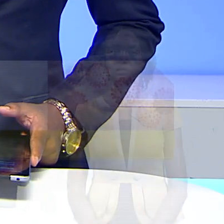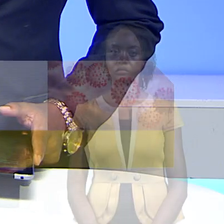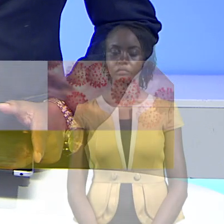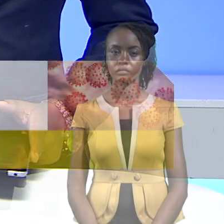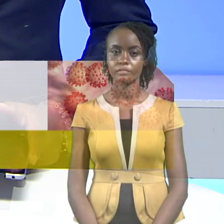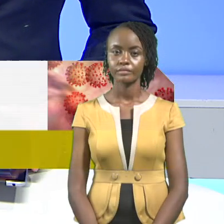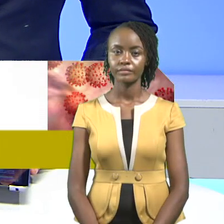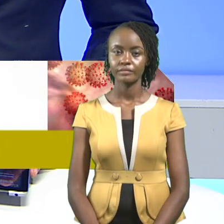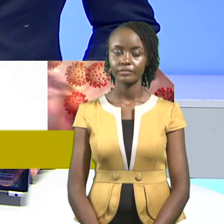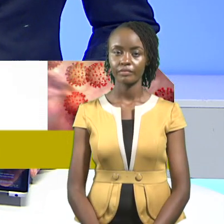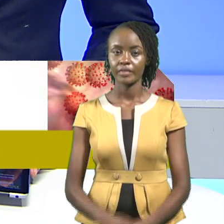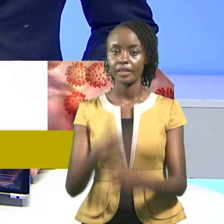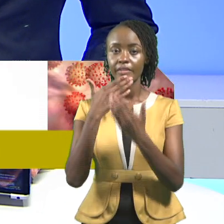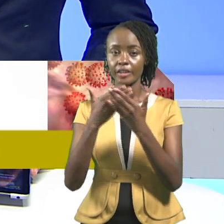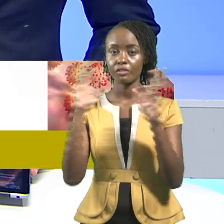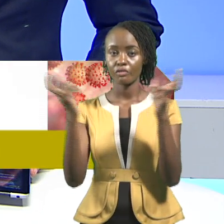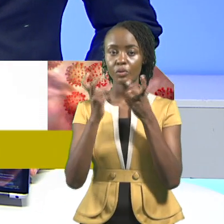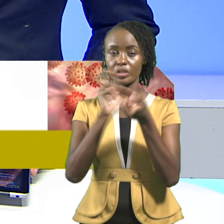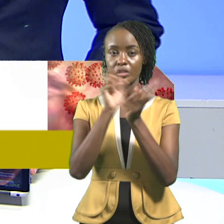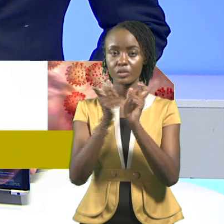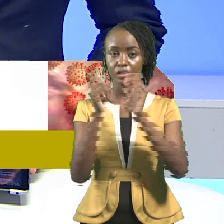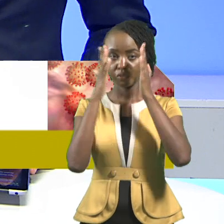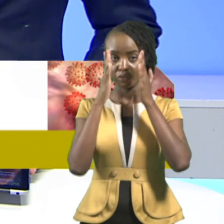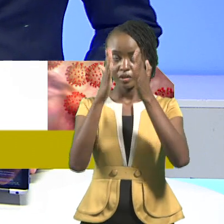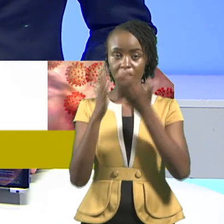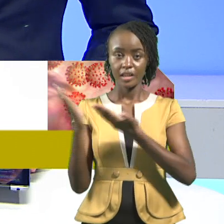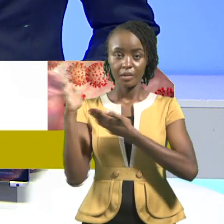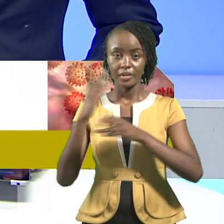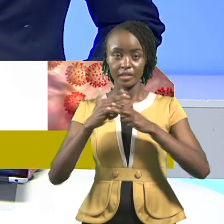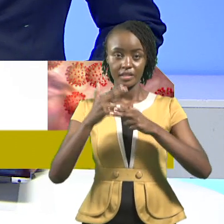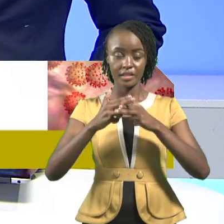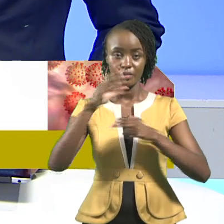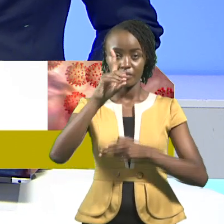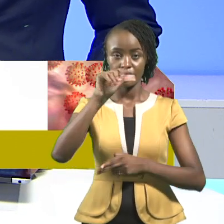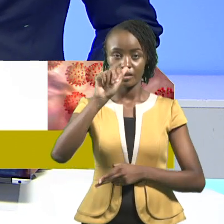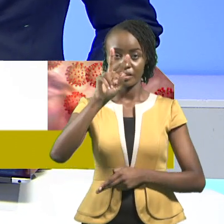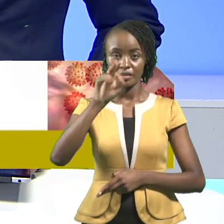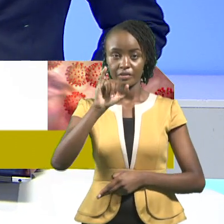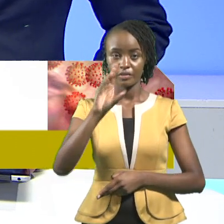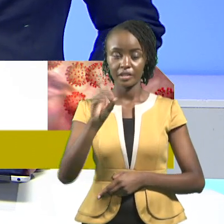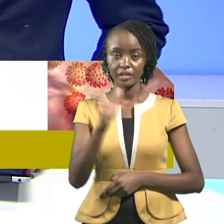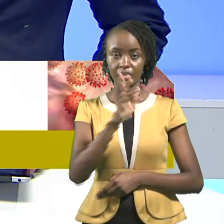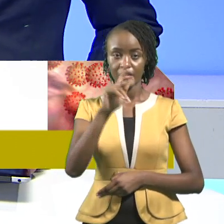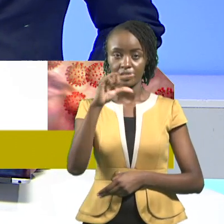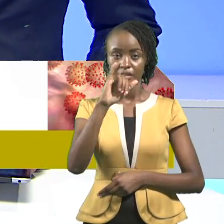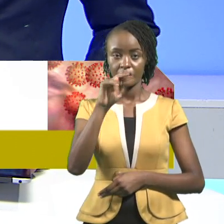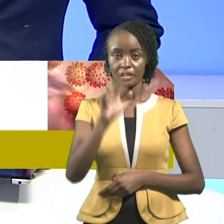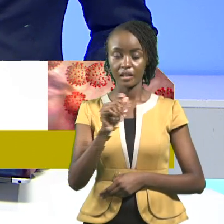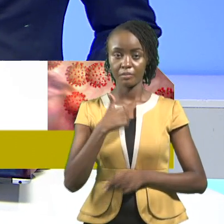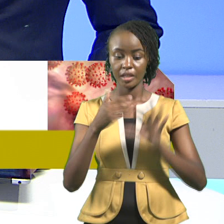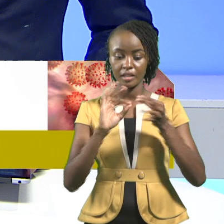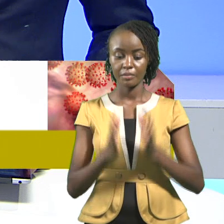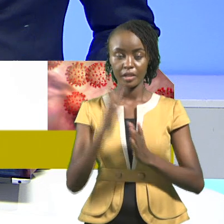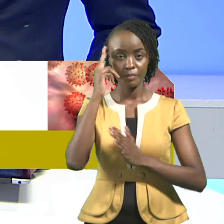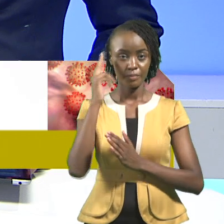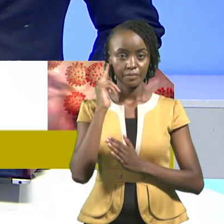Kwa wale wanaojiunga nasi, karibu. Hii ni Switch Darubini ukiwa nami David Kagina na mfasiri kwenye lugha ishara akiwa ni Tracy Dorcas. Tukiendelea na